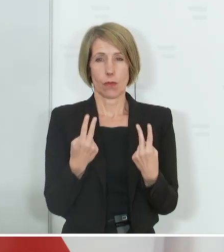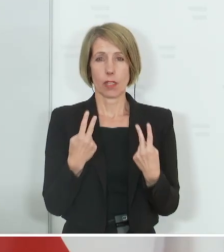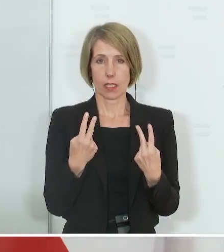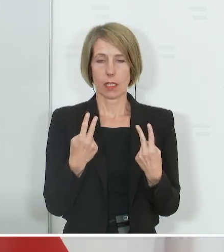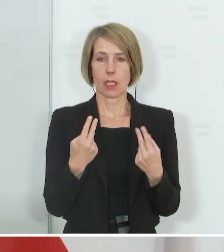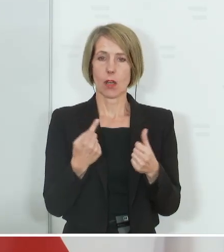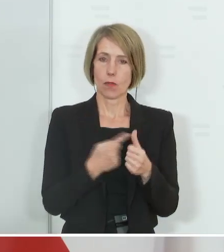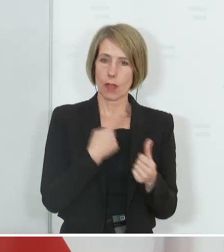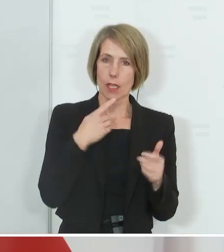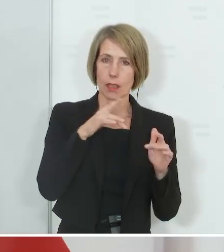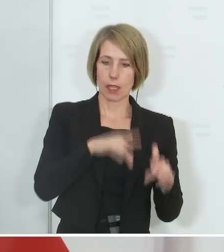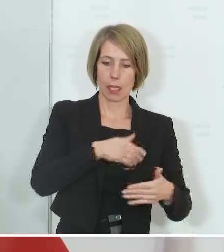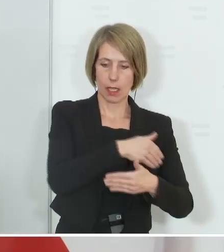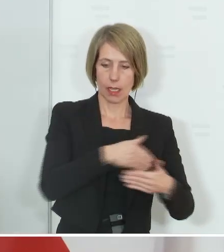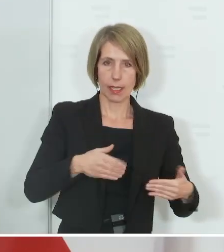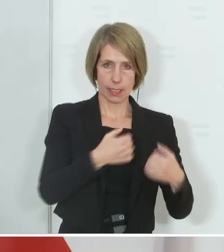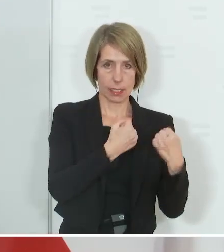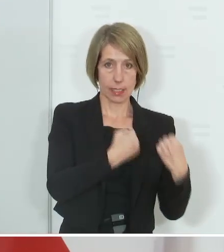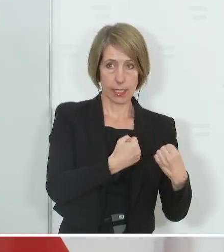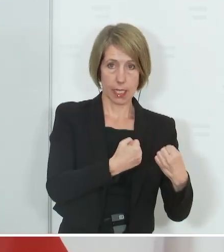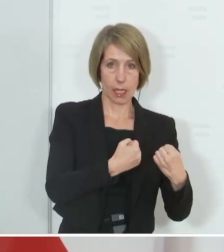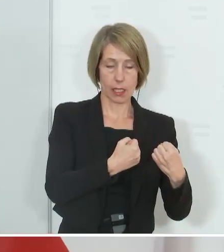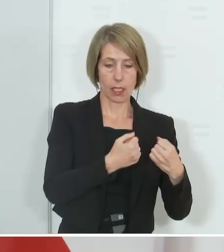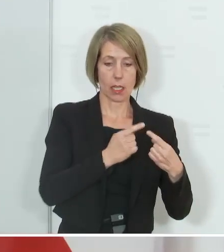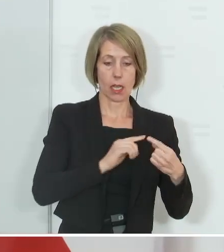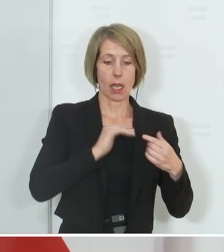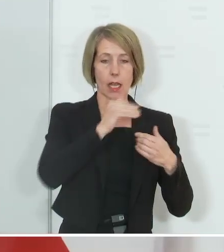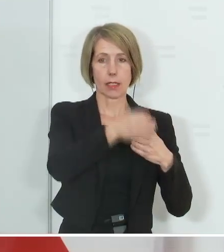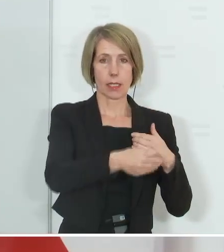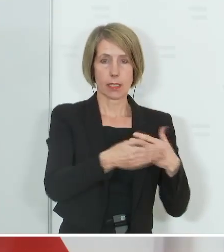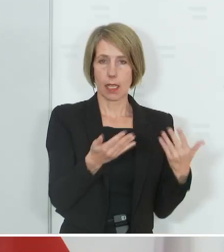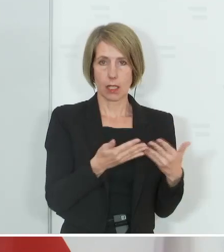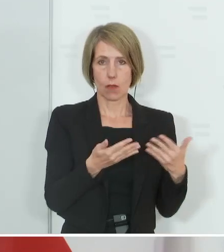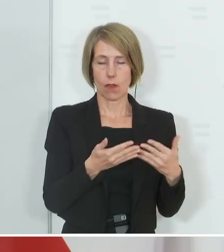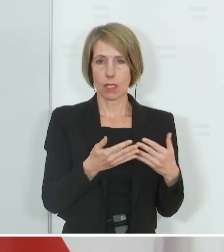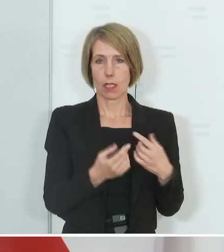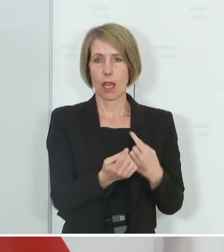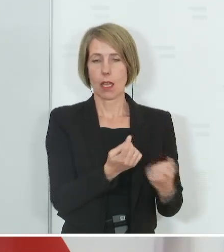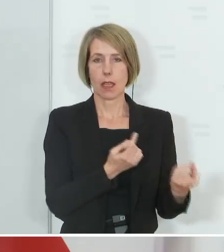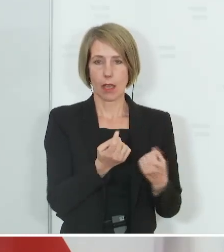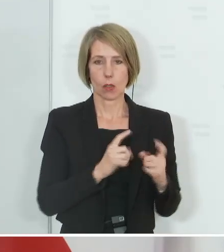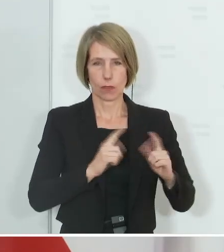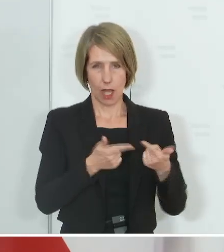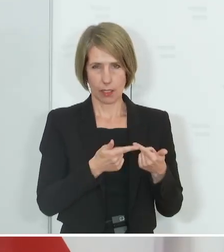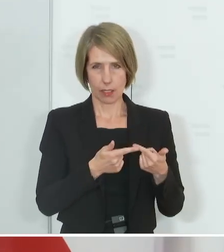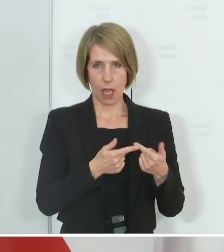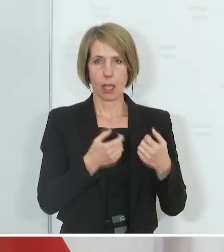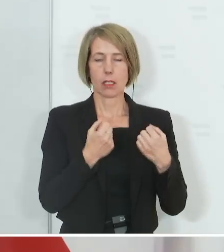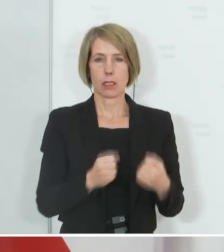dass wenn man auf der einen Seite Grenzen sichert, auf der anderen Seite es wichtig ist, mit Herkunftsländern, mit sicheren